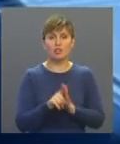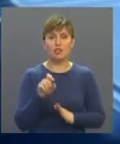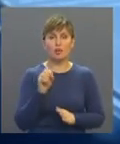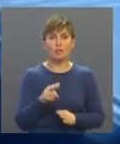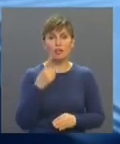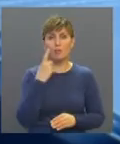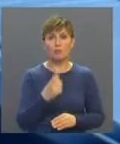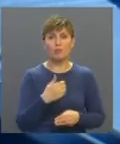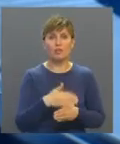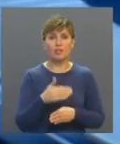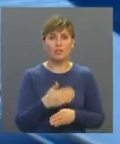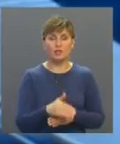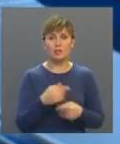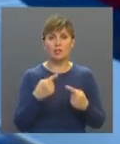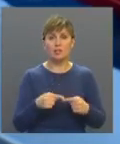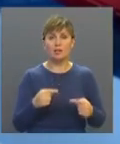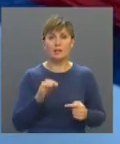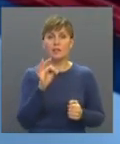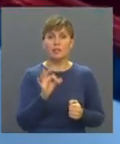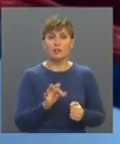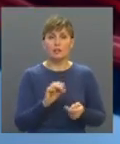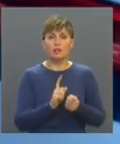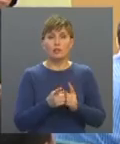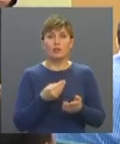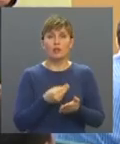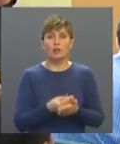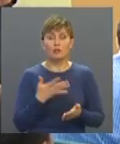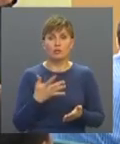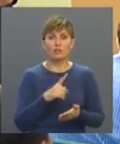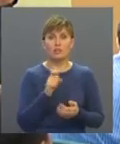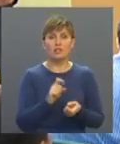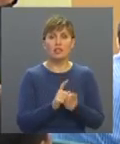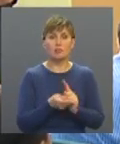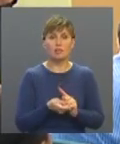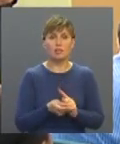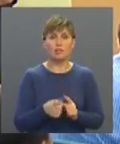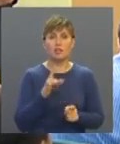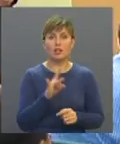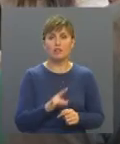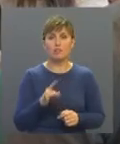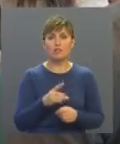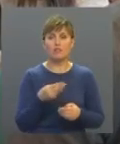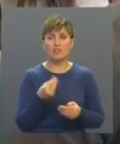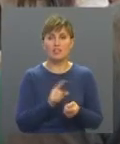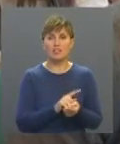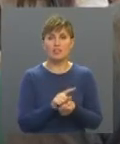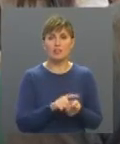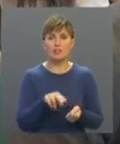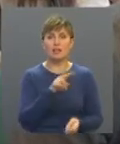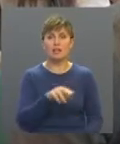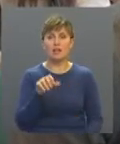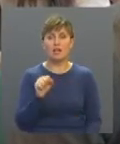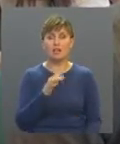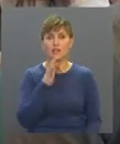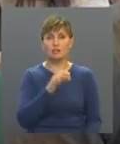напомню, кредиты с плавающей ставкой вознаграждения станут дороже из-за изменений в размере ставки рефинансирования. Даниэр Акишев заверил,